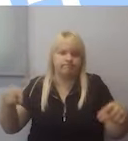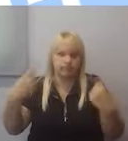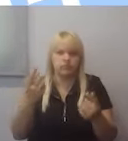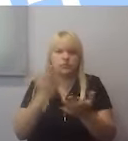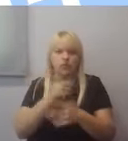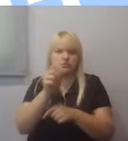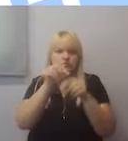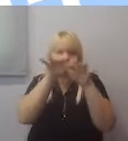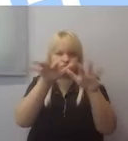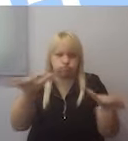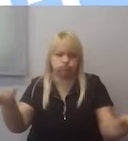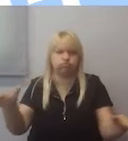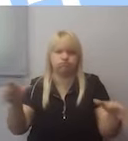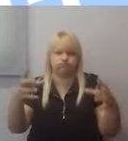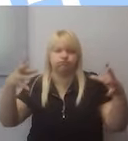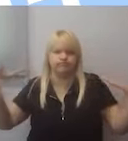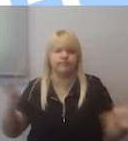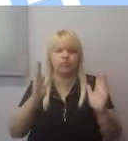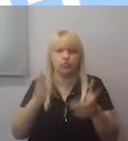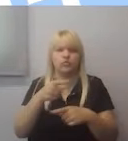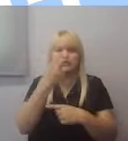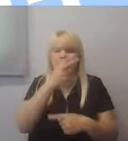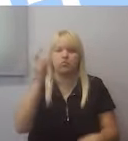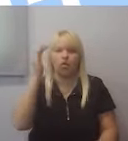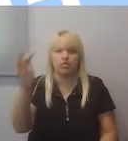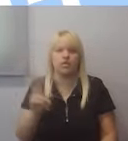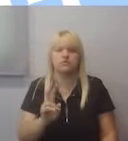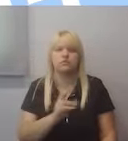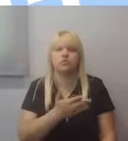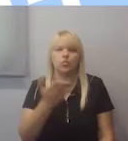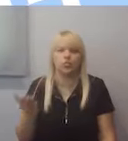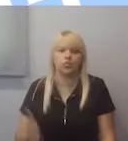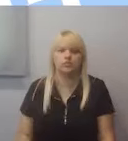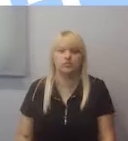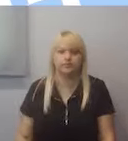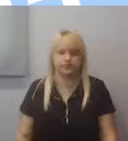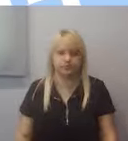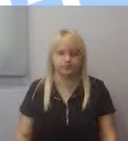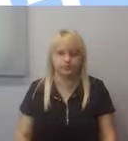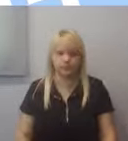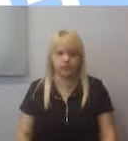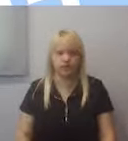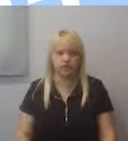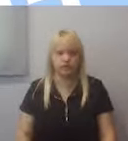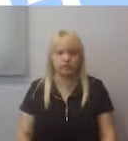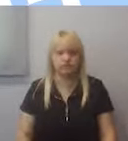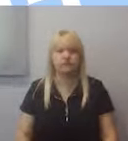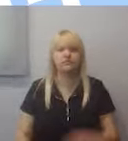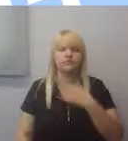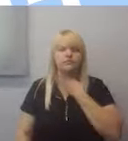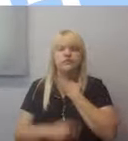parādīšu ka kur ir tas potenciāls visā šajā sadaļā šīs